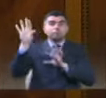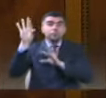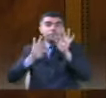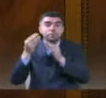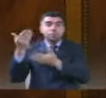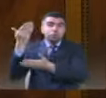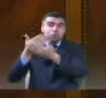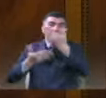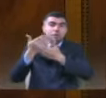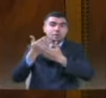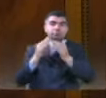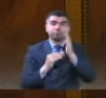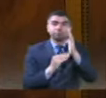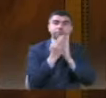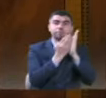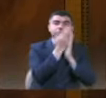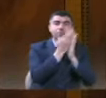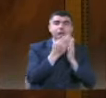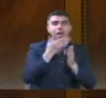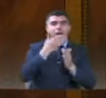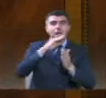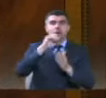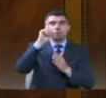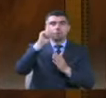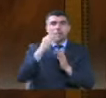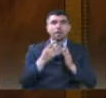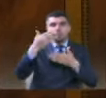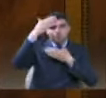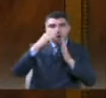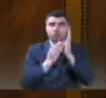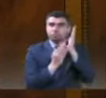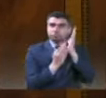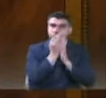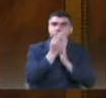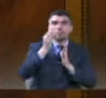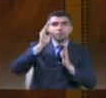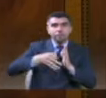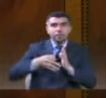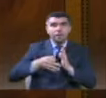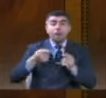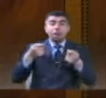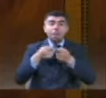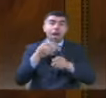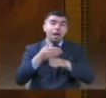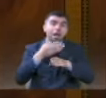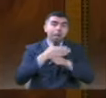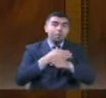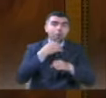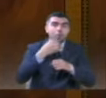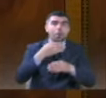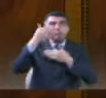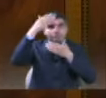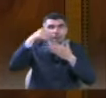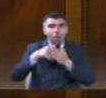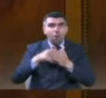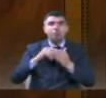تنمو بلادنا، وهي الحمد لله اليوم تنمو، وتتعترفوا راكم في الكلام ديالكم تتعترفوا بانها تنمو، وكتقولوا الراس